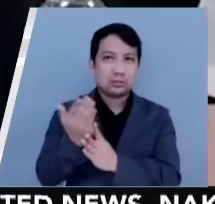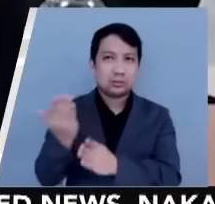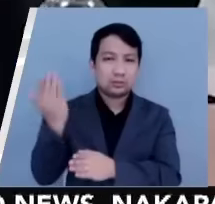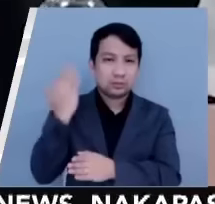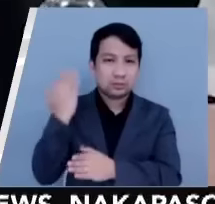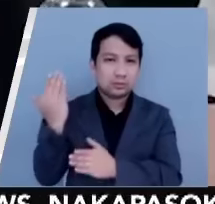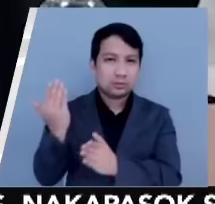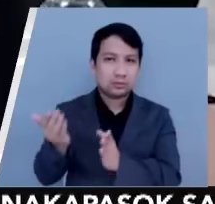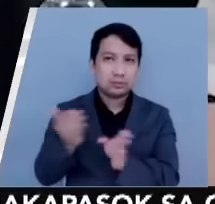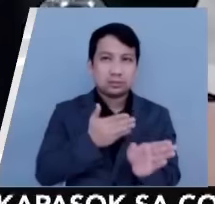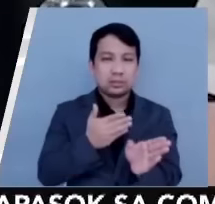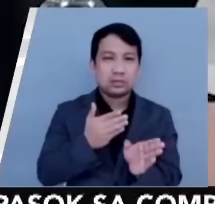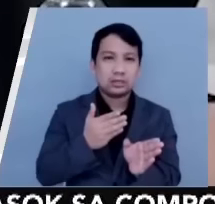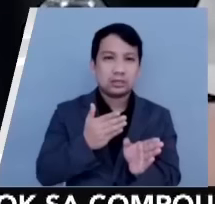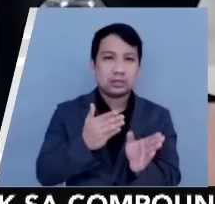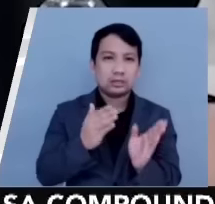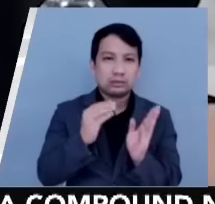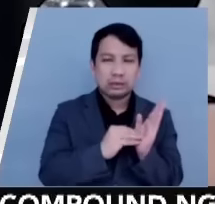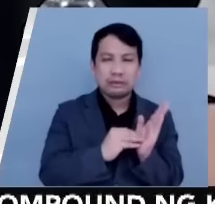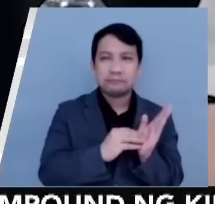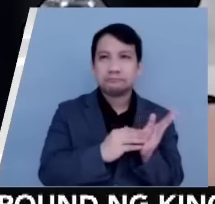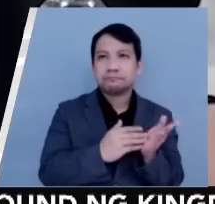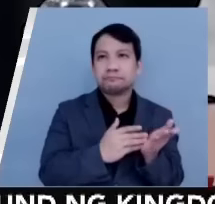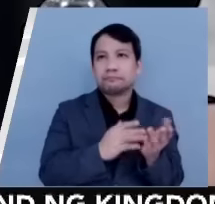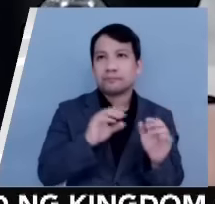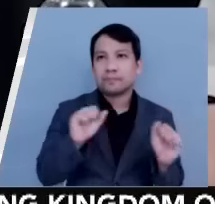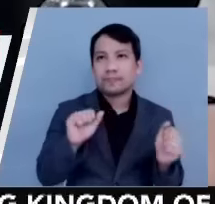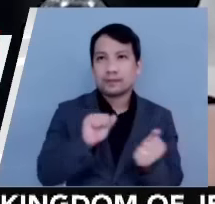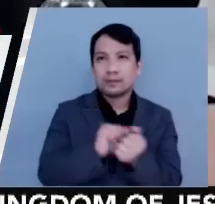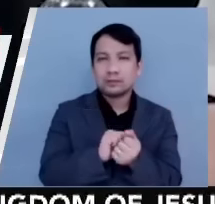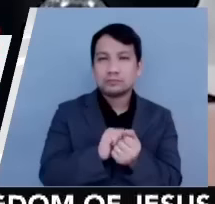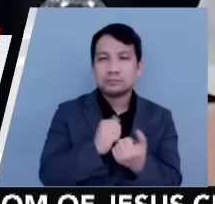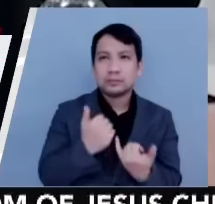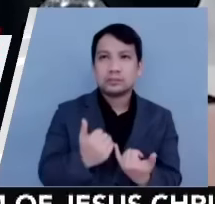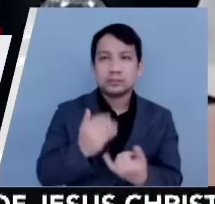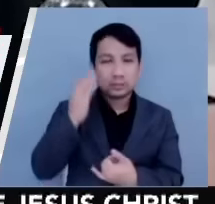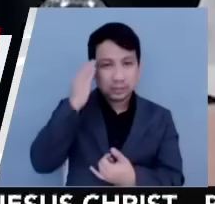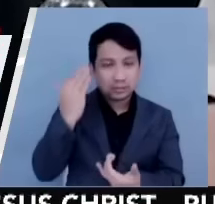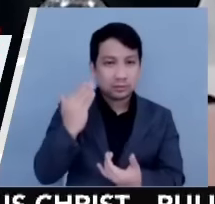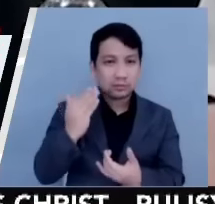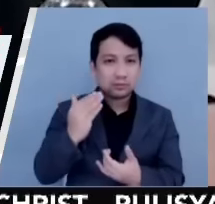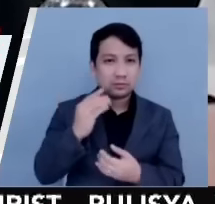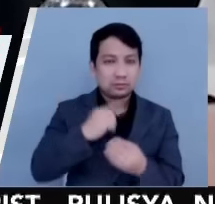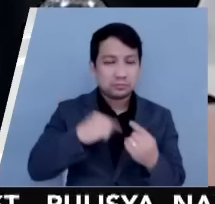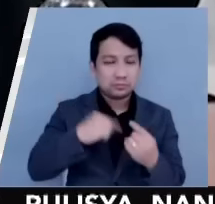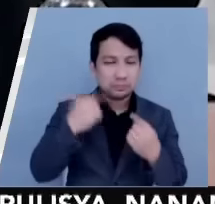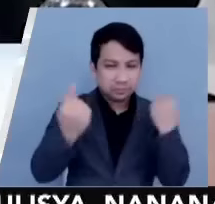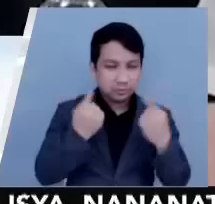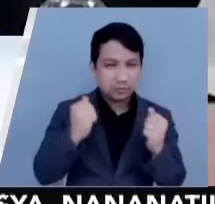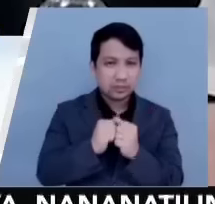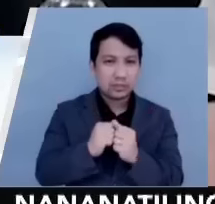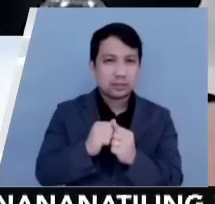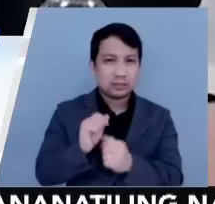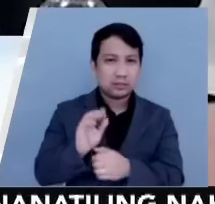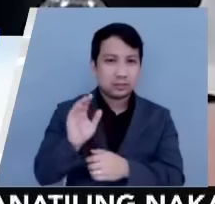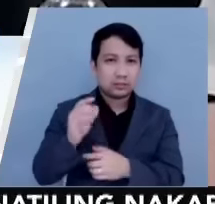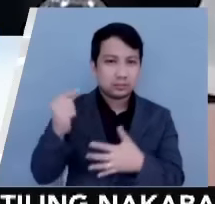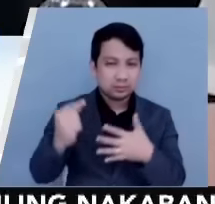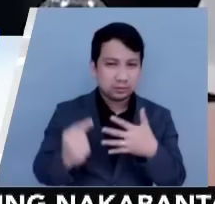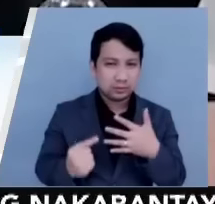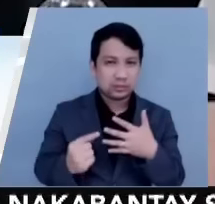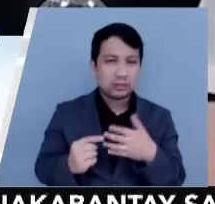nandiyan na po yan ngayon. And I know there are certain concerns po that were raised. There are concrete concerns about